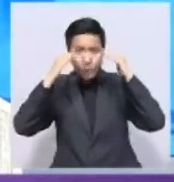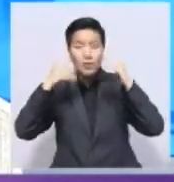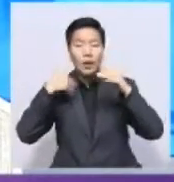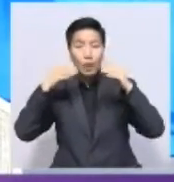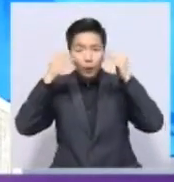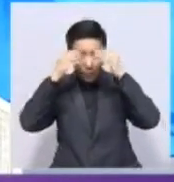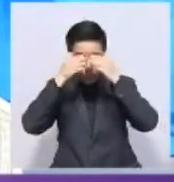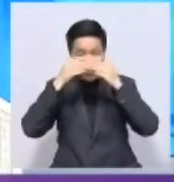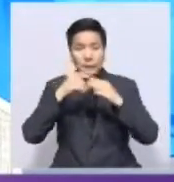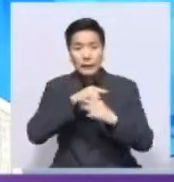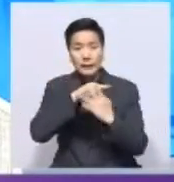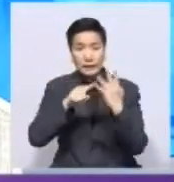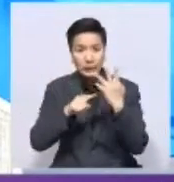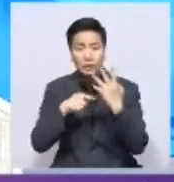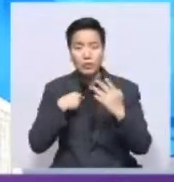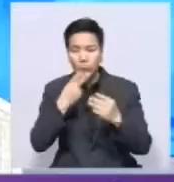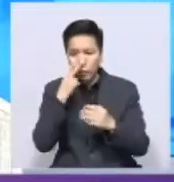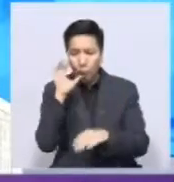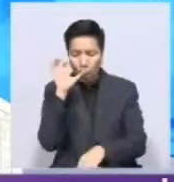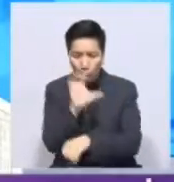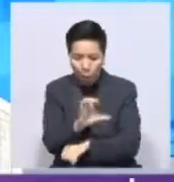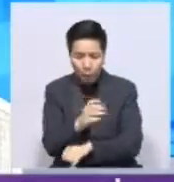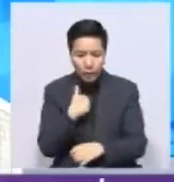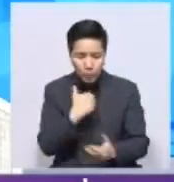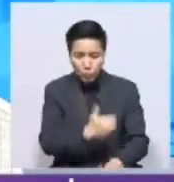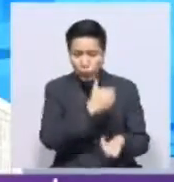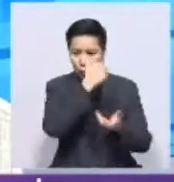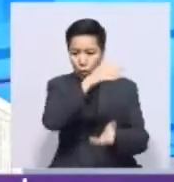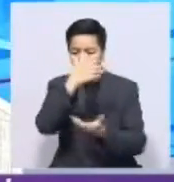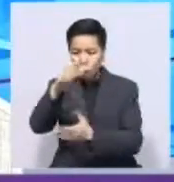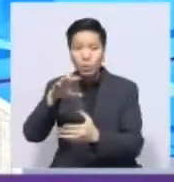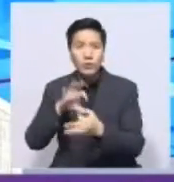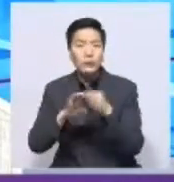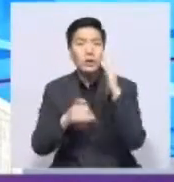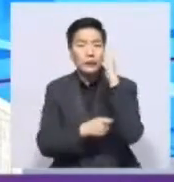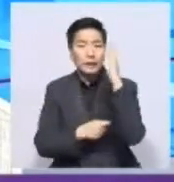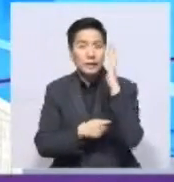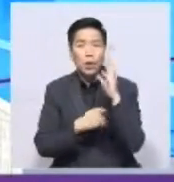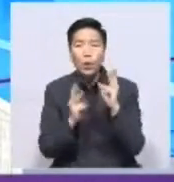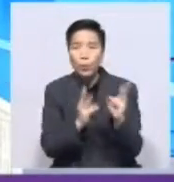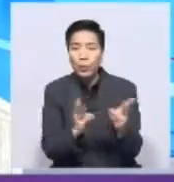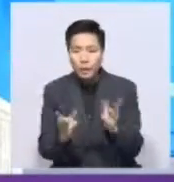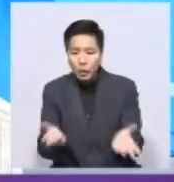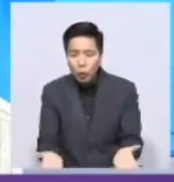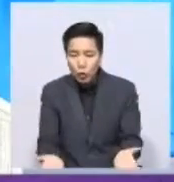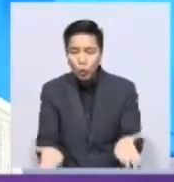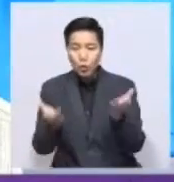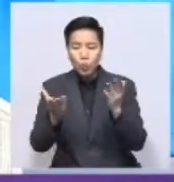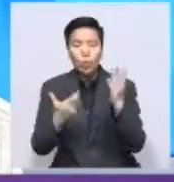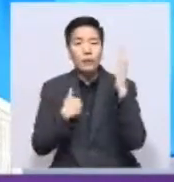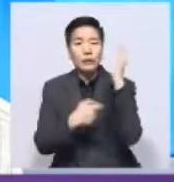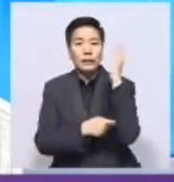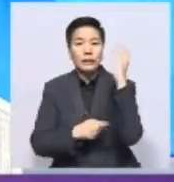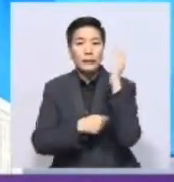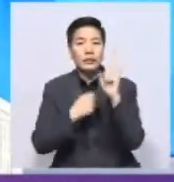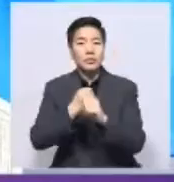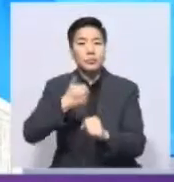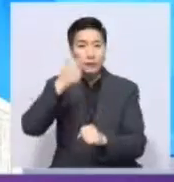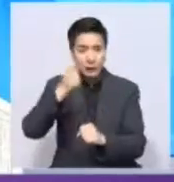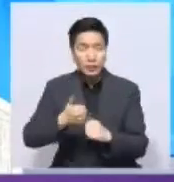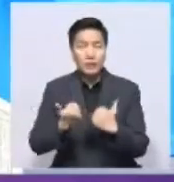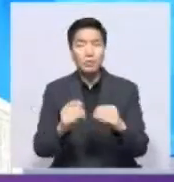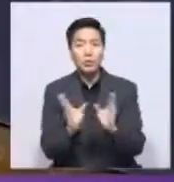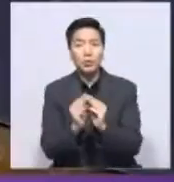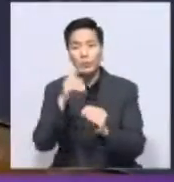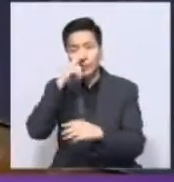ครั้งแรกเพื่อติดตามมาตรการควบคุมโควต้าส่งออกรวมทั้งแนวทางต่างๆที่จะช่วยยกระดับราคายางอย่างยั่งยืนค่ะโดยการประชุ